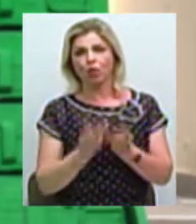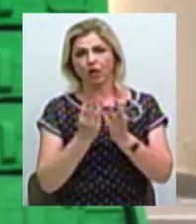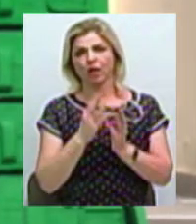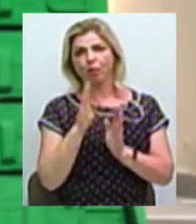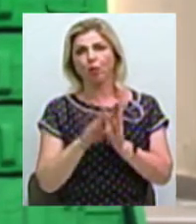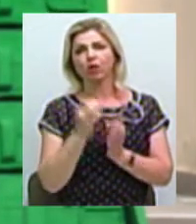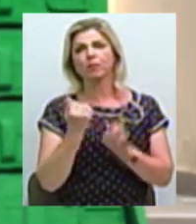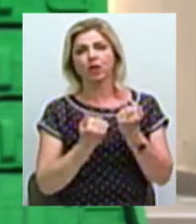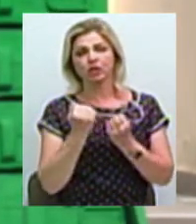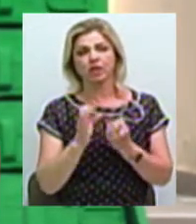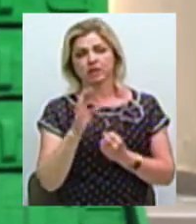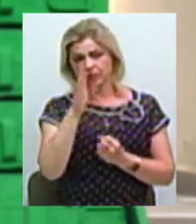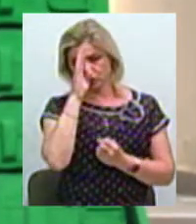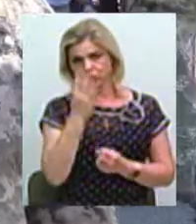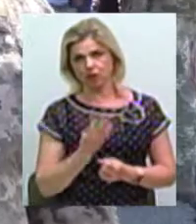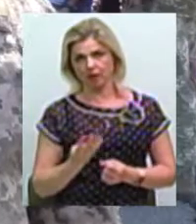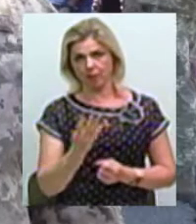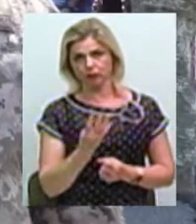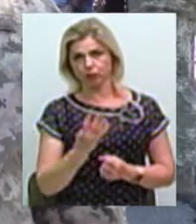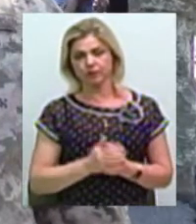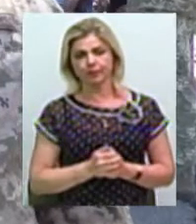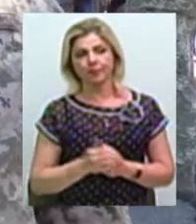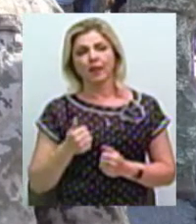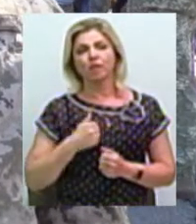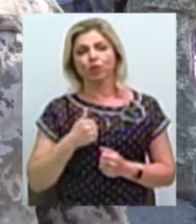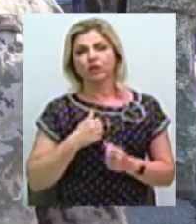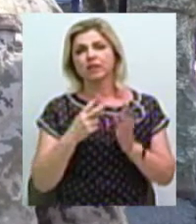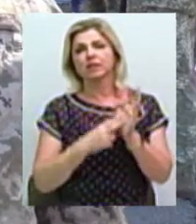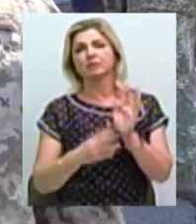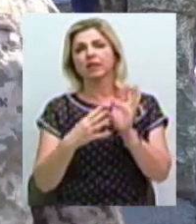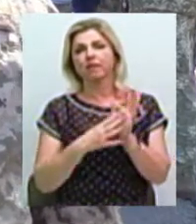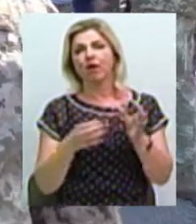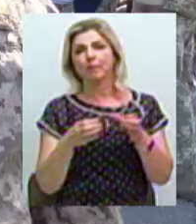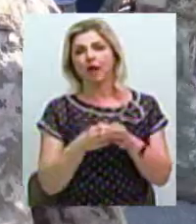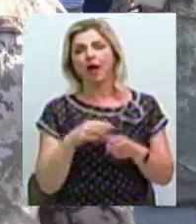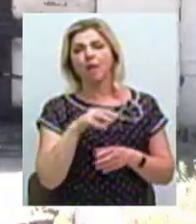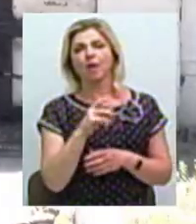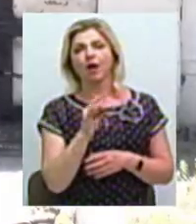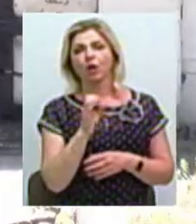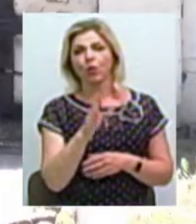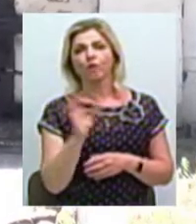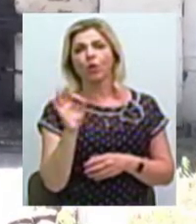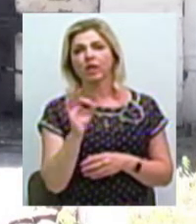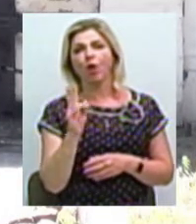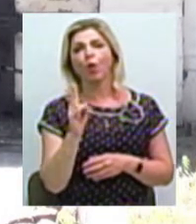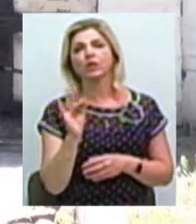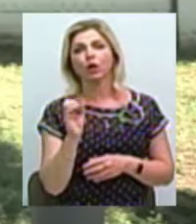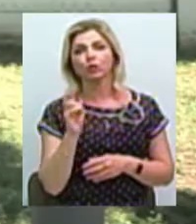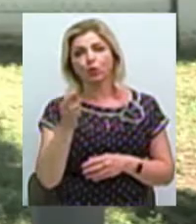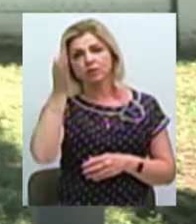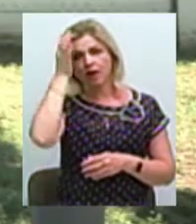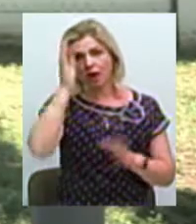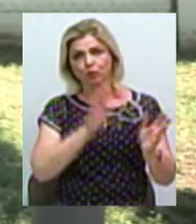з чотирма хлопцями, по-моєму. Військові 79-ї бригади Роман Макаров та Олександр Кондратюк згадують події того